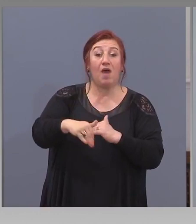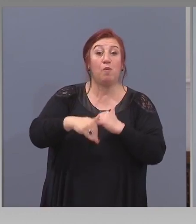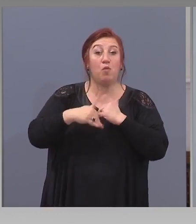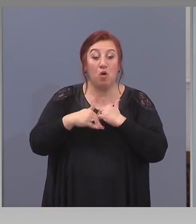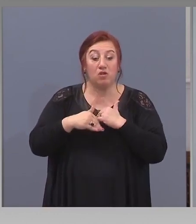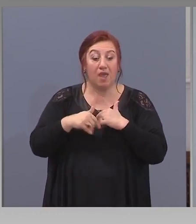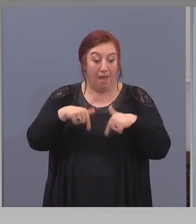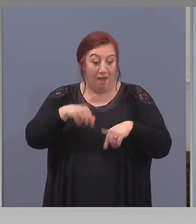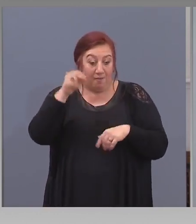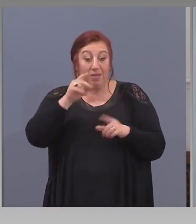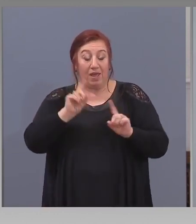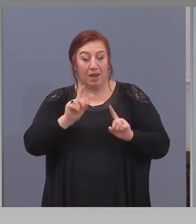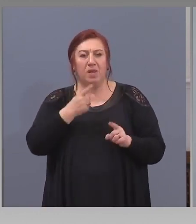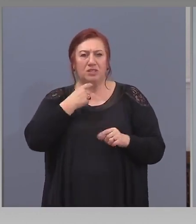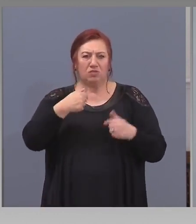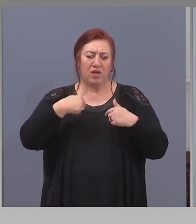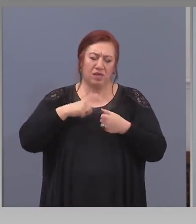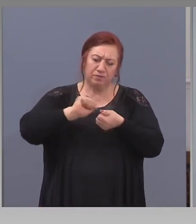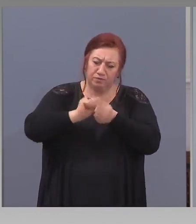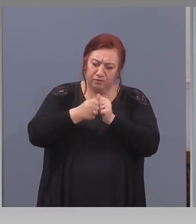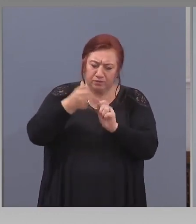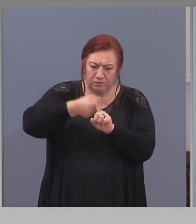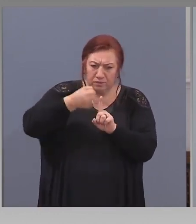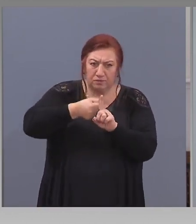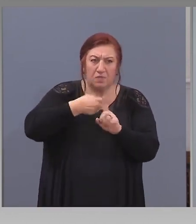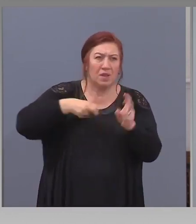нямаме, и затова ние се хвърляме.